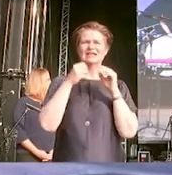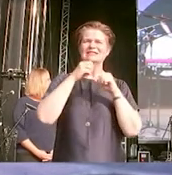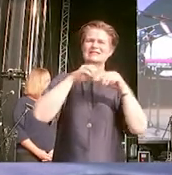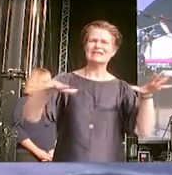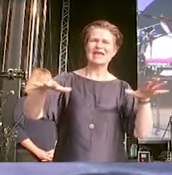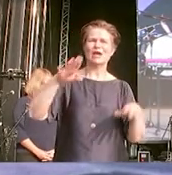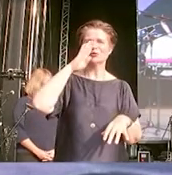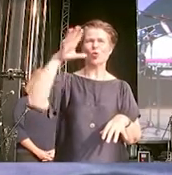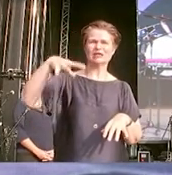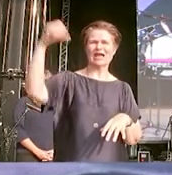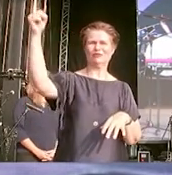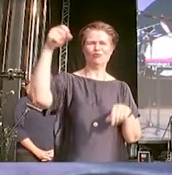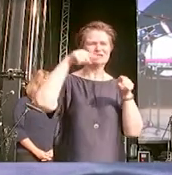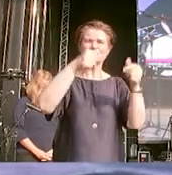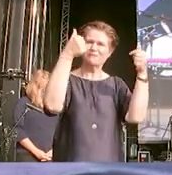ist eine Pflicht und kein Verbrechen.